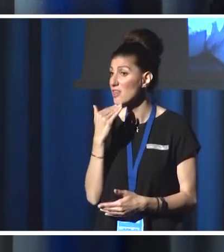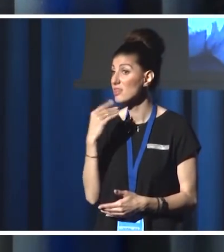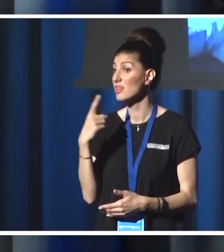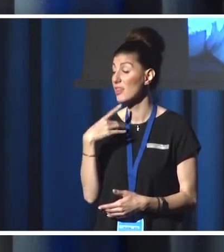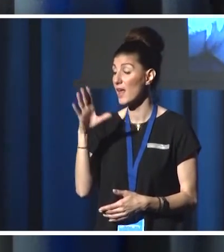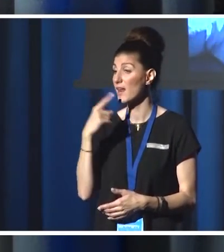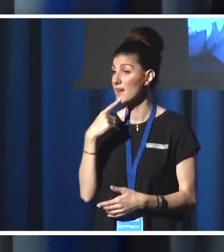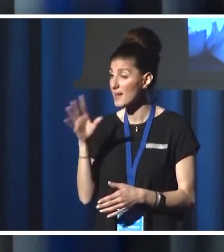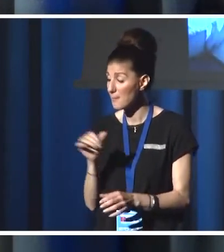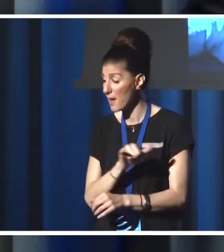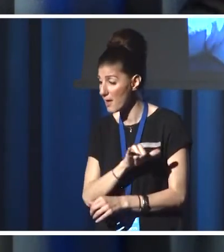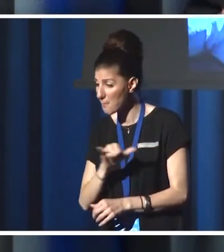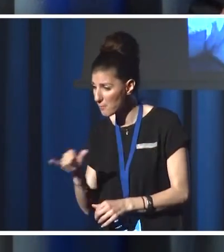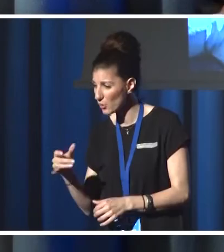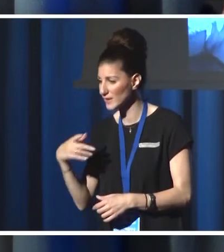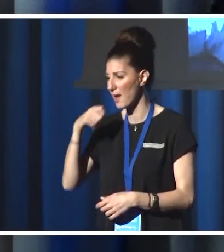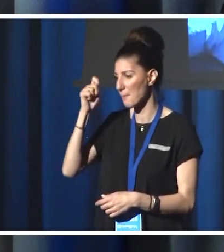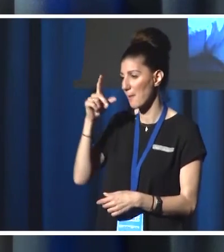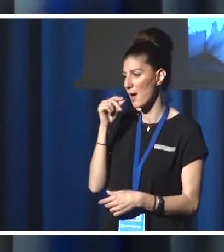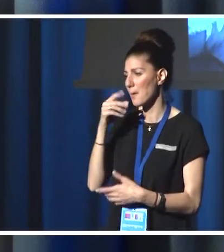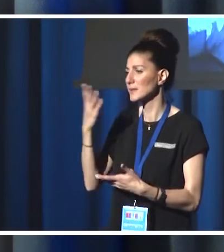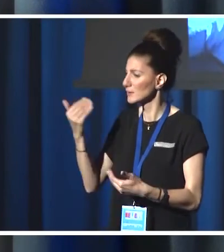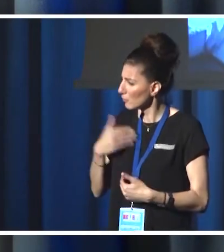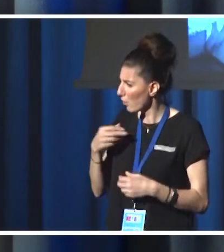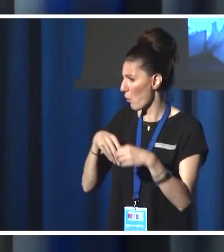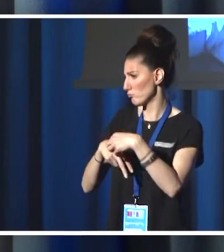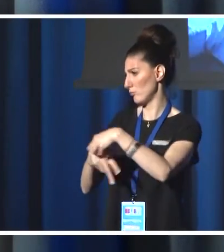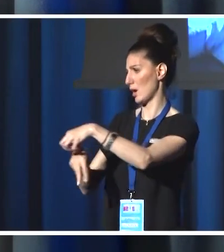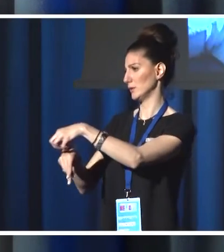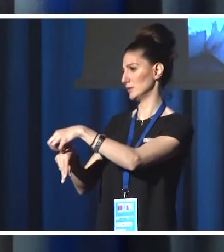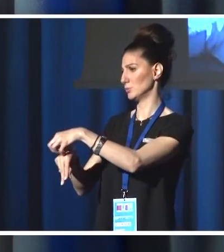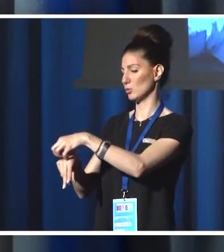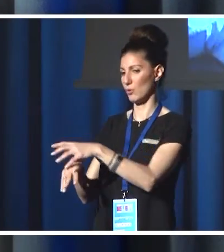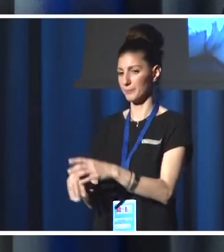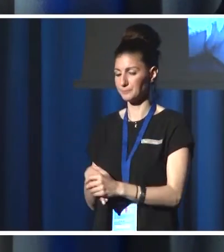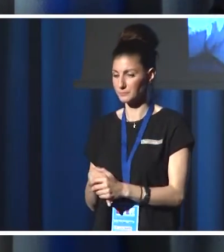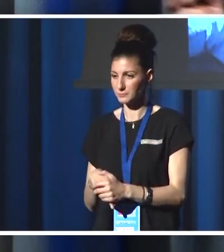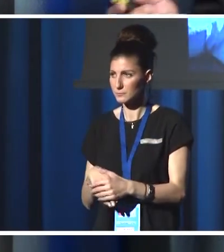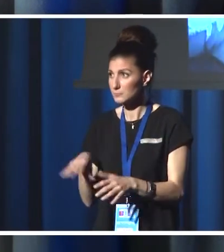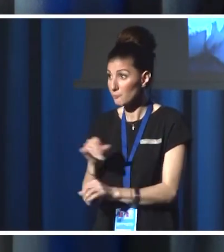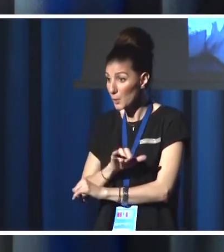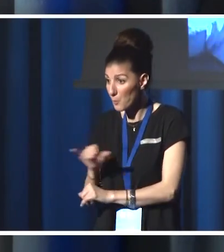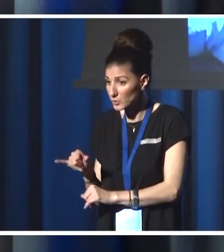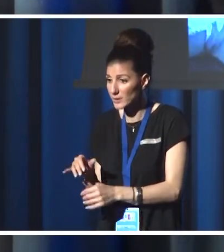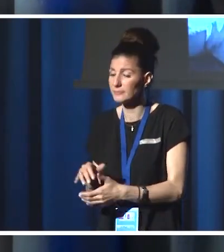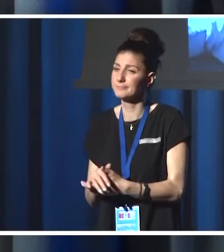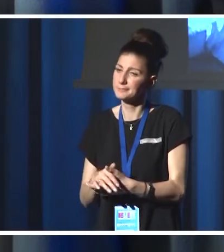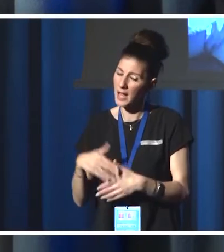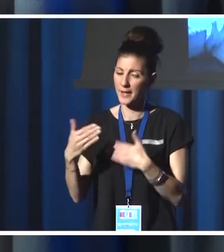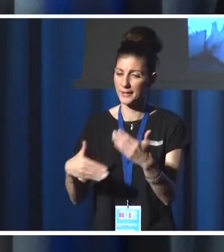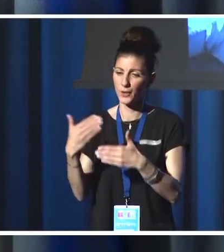σχολή αυτός είχε αυτό τον τρόπο να ξεπεράσει το εμπόδιο αυτό το μάθανε βέβαια η δικοί του αργότερα και το αποδεχθήκαμε